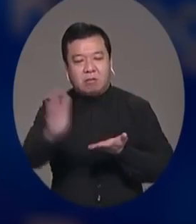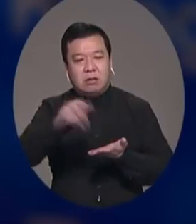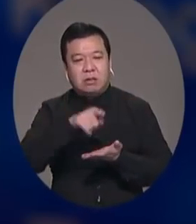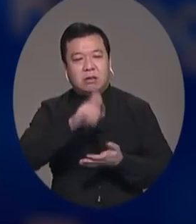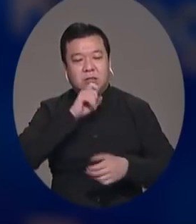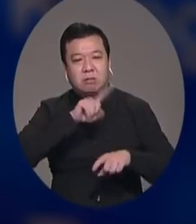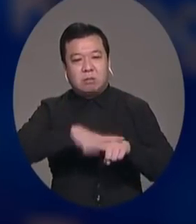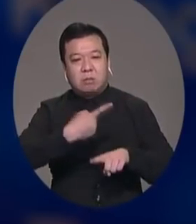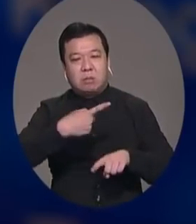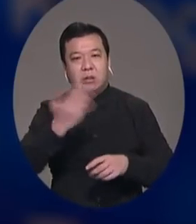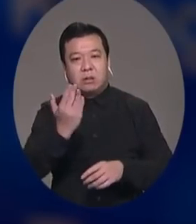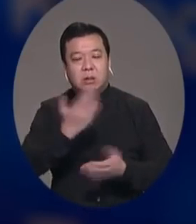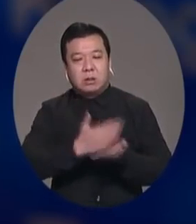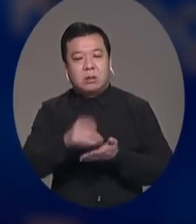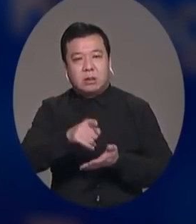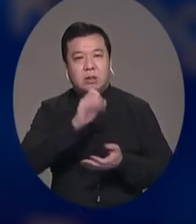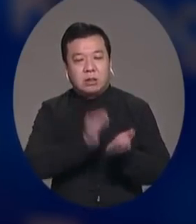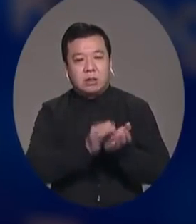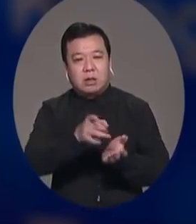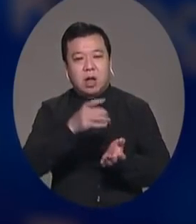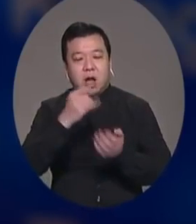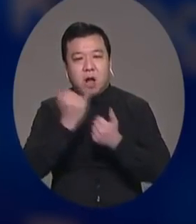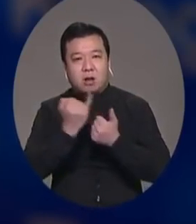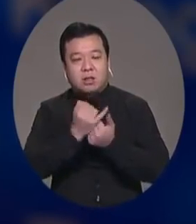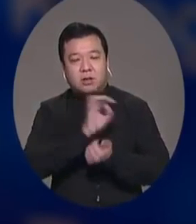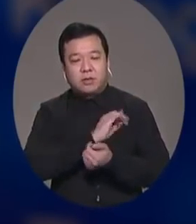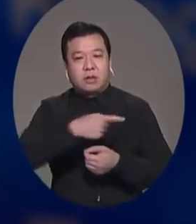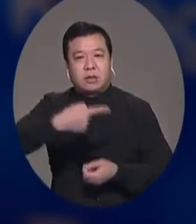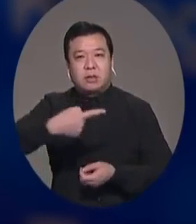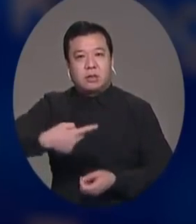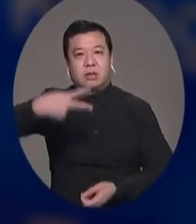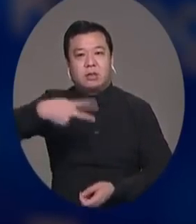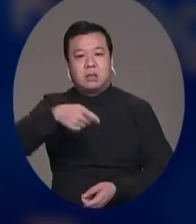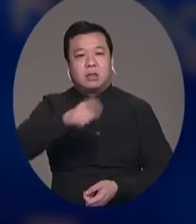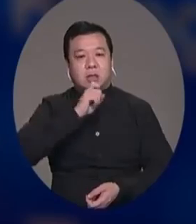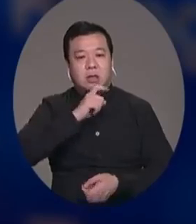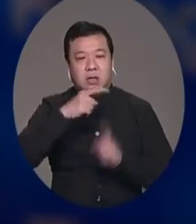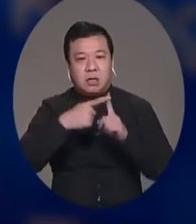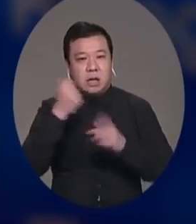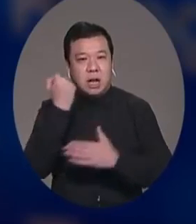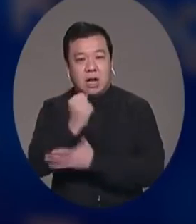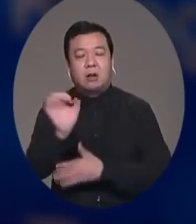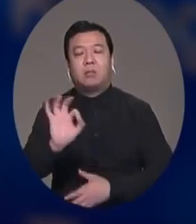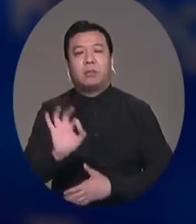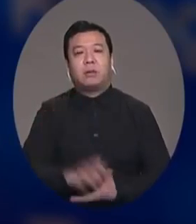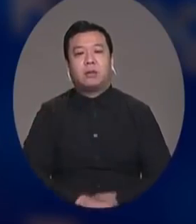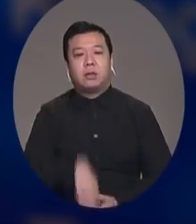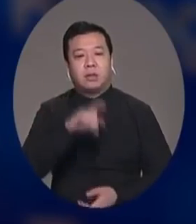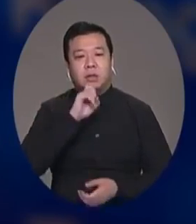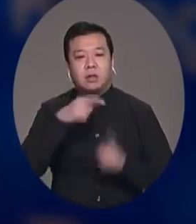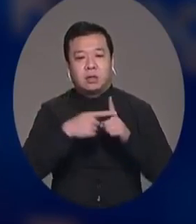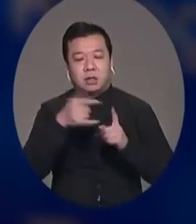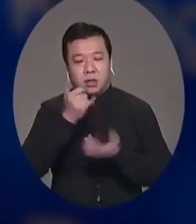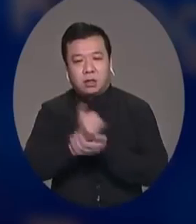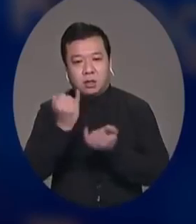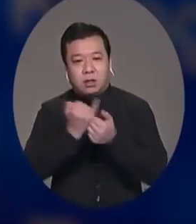完成，地点包括学生会大楼一楼、二楼。行动期间未有遇到任何阻拦，更有在场学生得